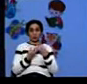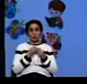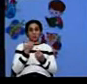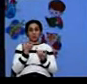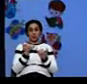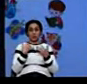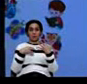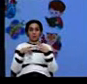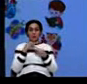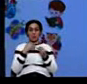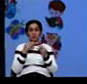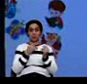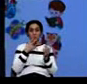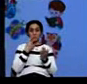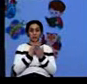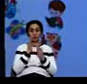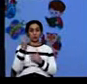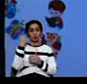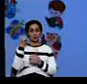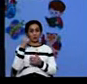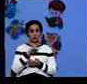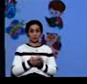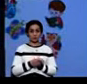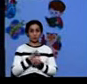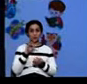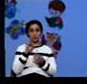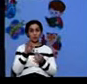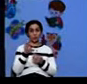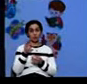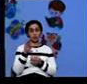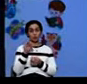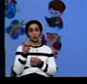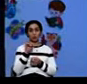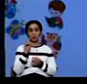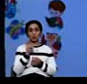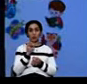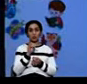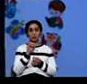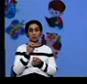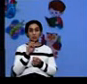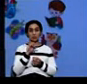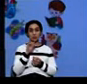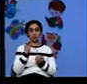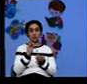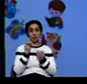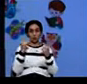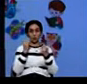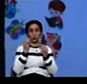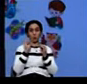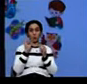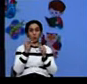с вами все вместе посмотрим мультфильм про то, как теленок Борька